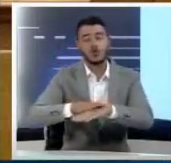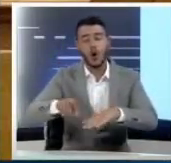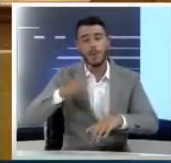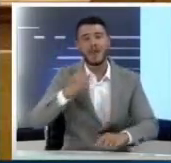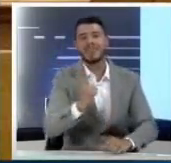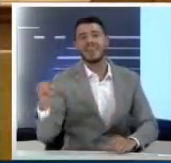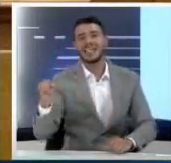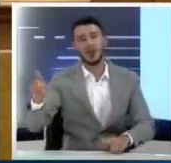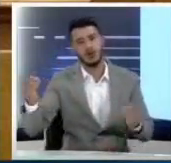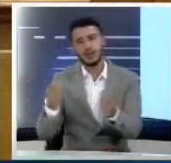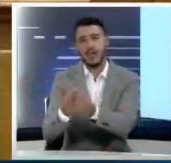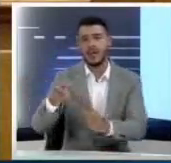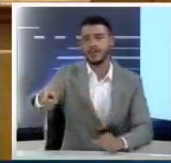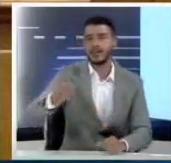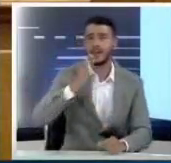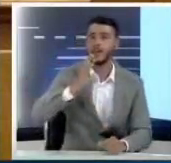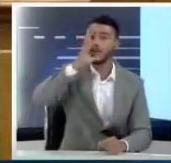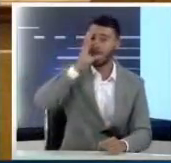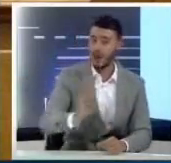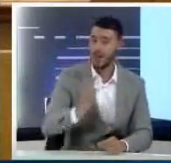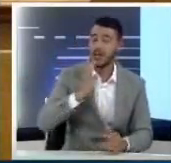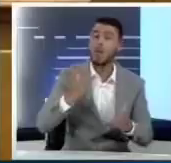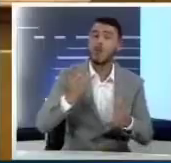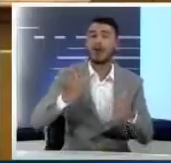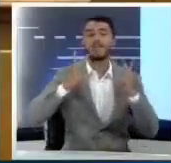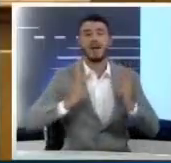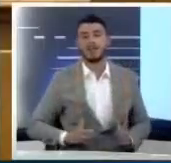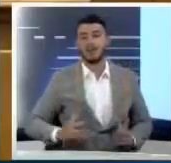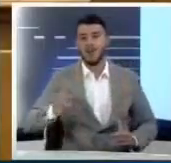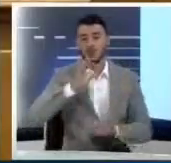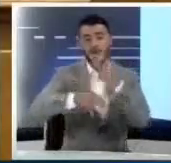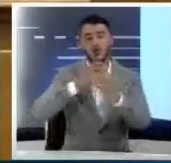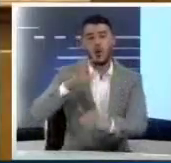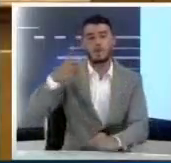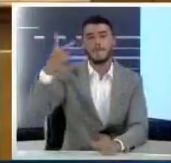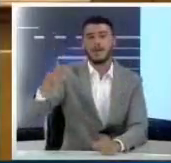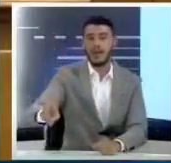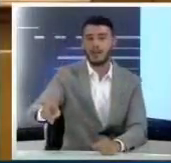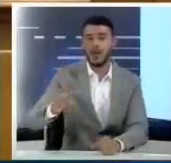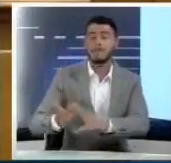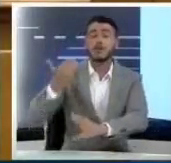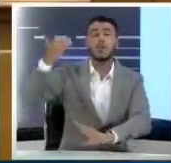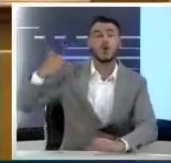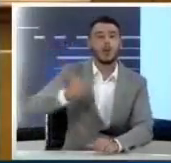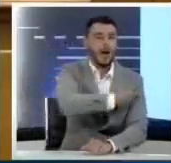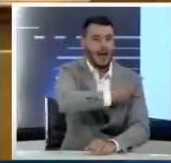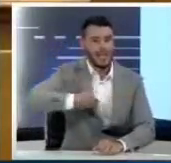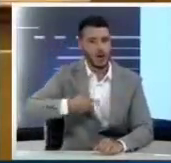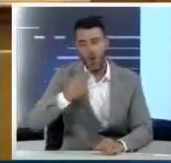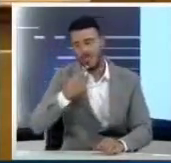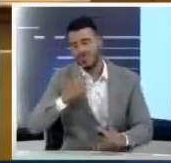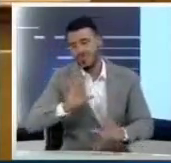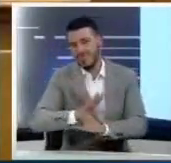σήμερα. Θα ήταν πολύ ευχαριστημένος με την ομιλία που κάνατε. Ακόμα περισσότερο με τον προηγούμενο αρχηγό σας, δεν εννοώ προφανώς τον